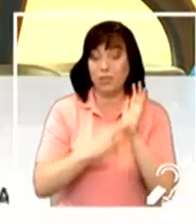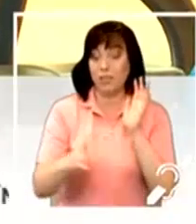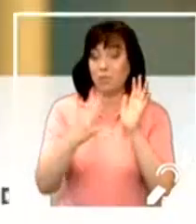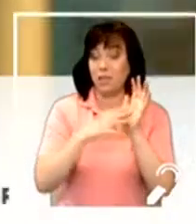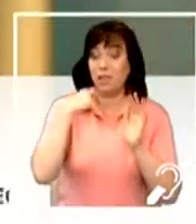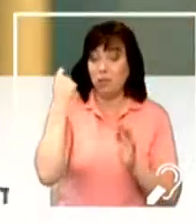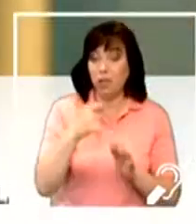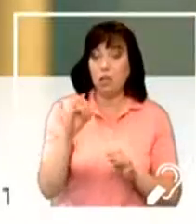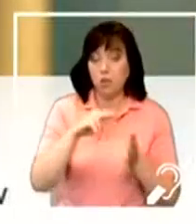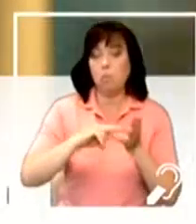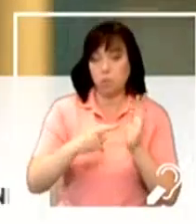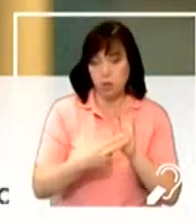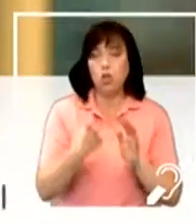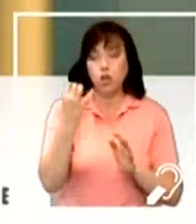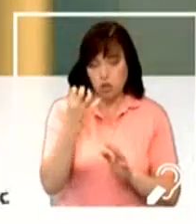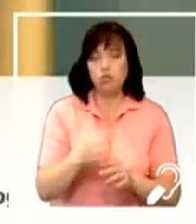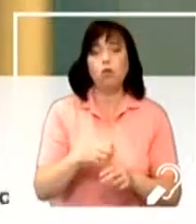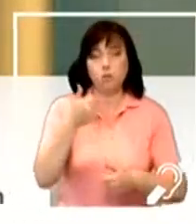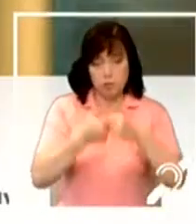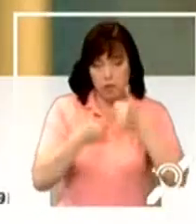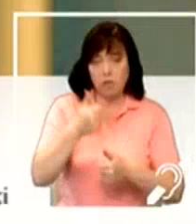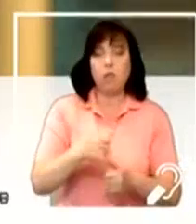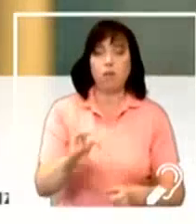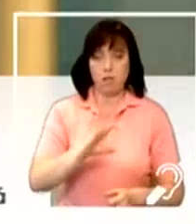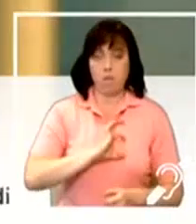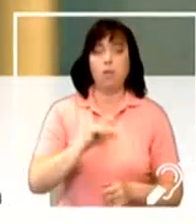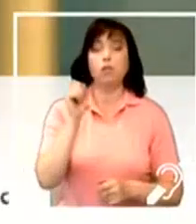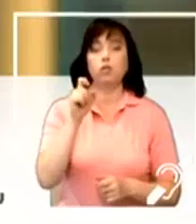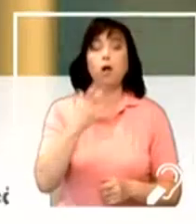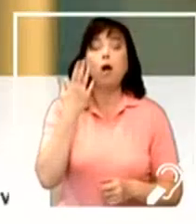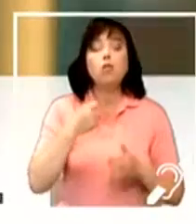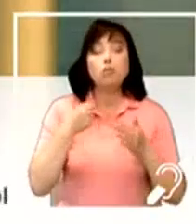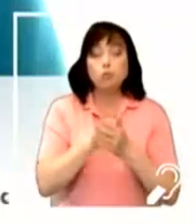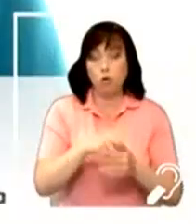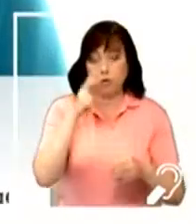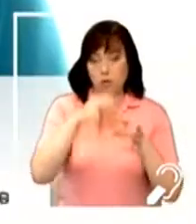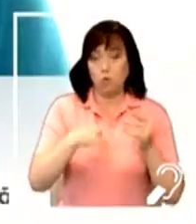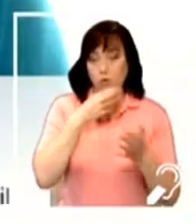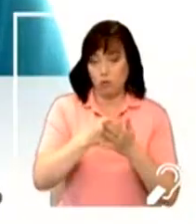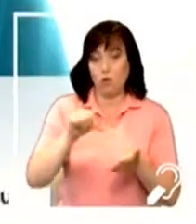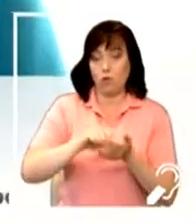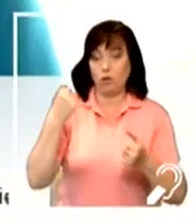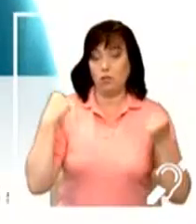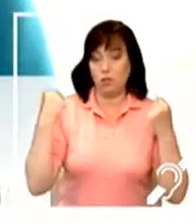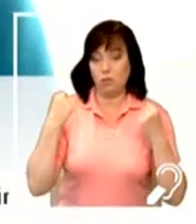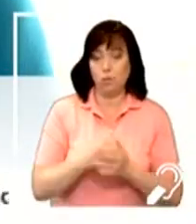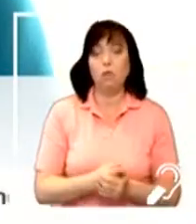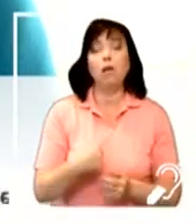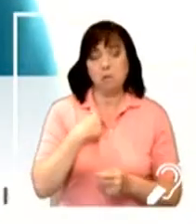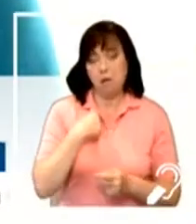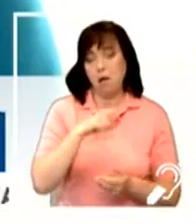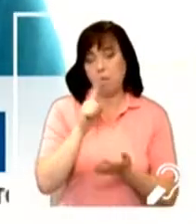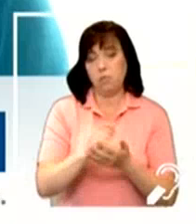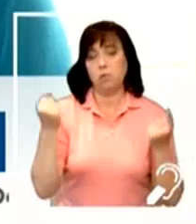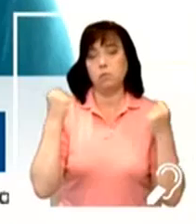79 de ani și planifică să mai cucerească câteva medalii de aur până își va încheia cariera. Eu duc cu viață sportivă